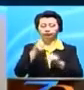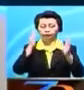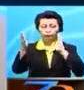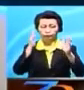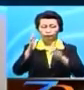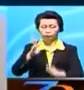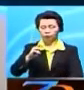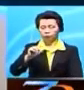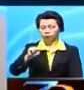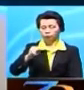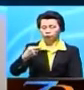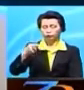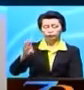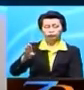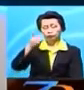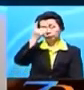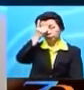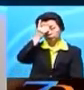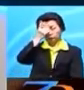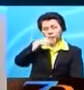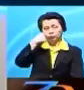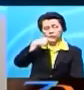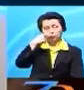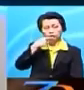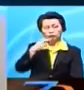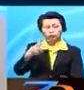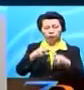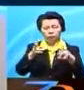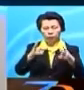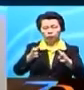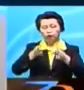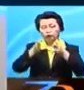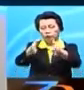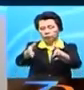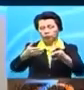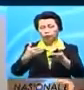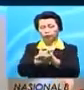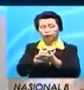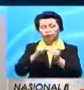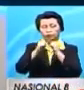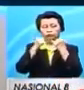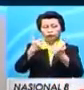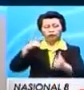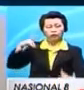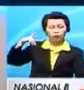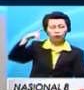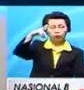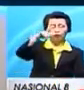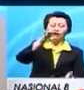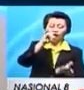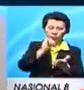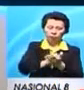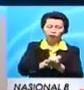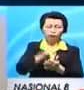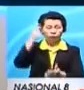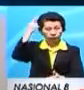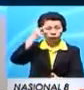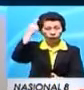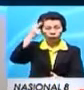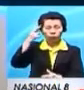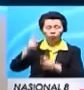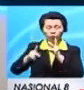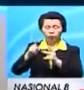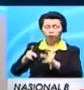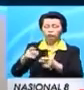Holdings Berhad MAHB, Datuk Badlisham Ghazali, pelancaran laluan baharu oleh syarikat penerbangan merupakan antara faktor